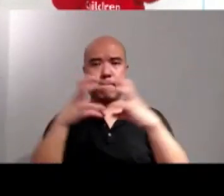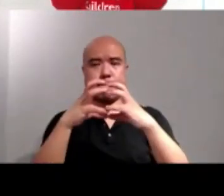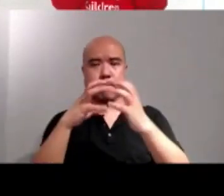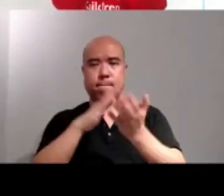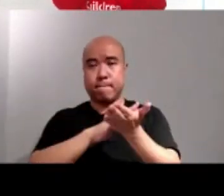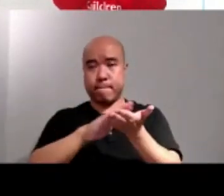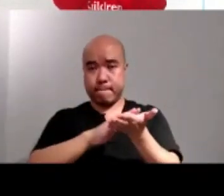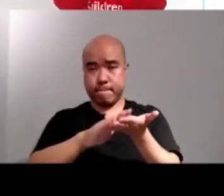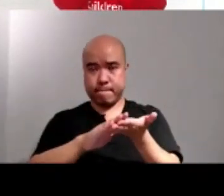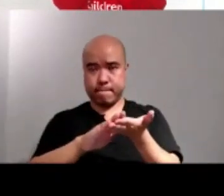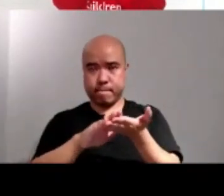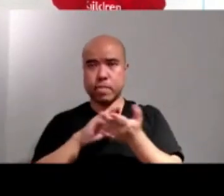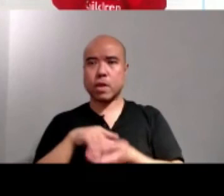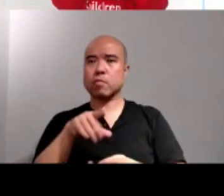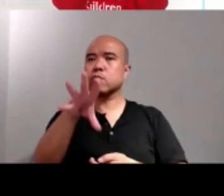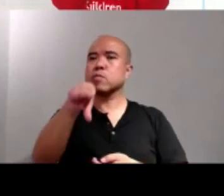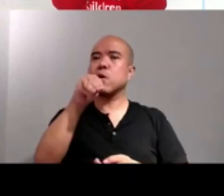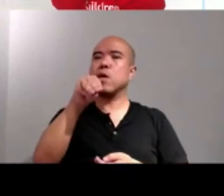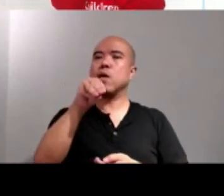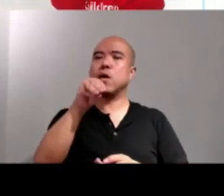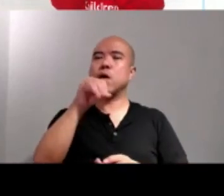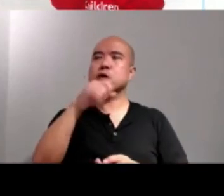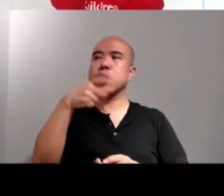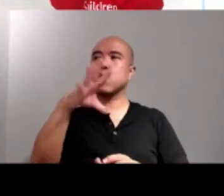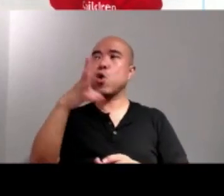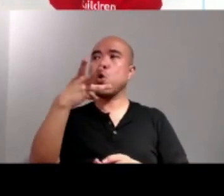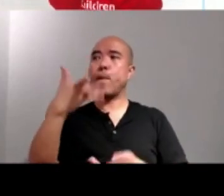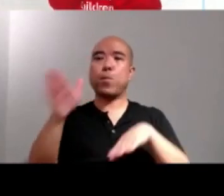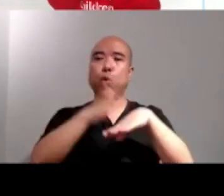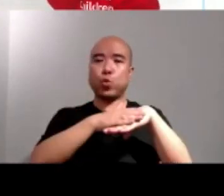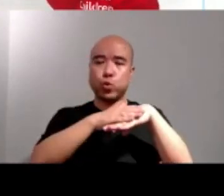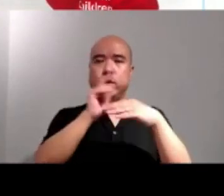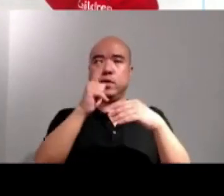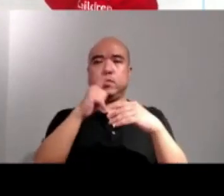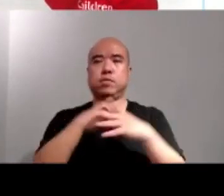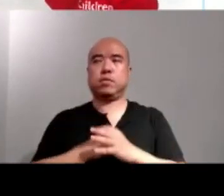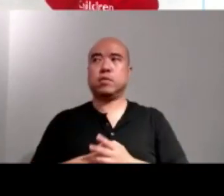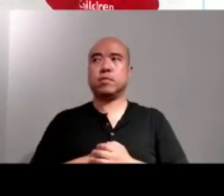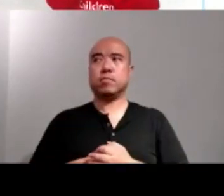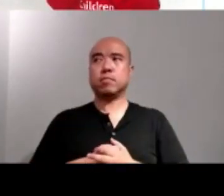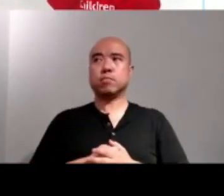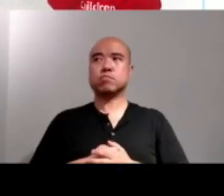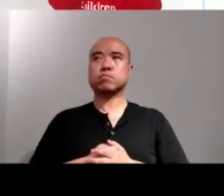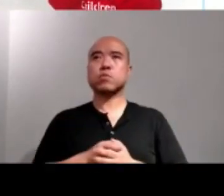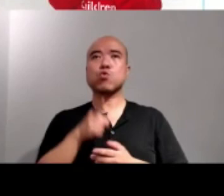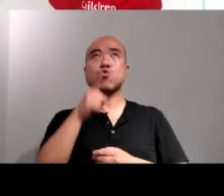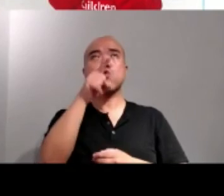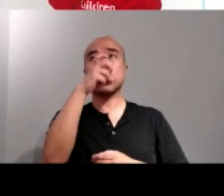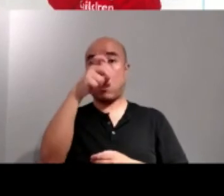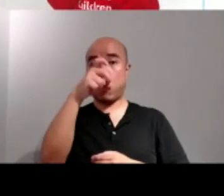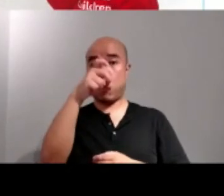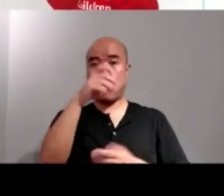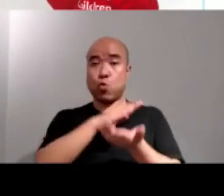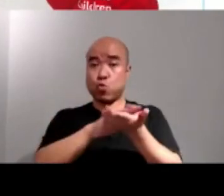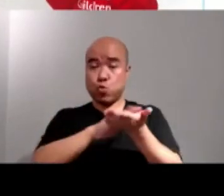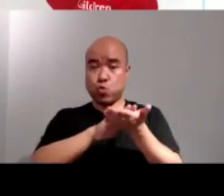用呢个 Instagram 嘅 bookmark save 嘅 bookmark 功能啦，同埋你嘅逻辑能力。咁咧重组翻呢9个故事，由上